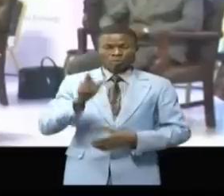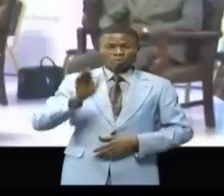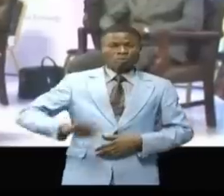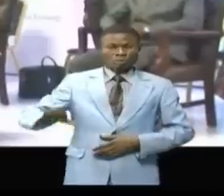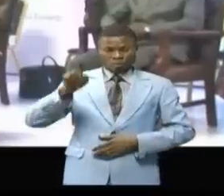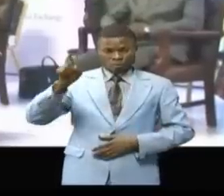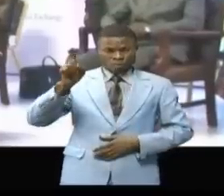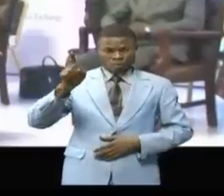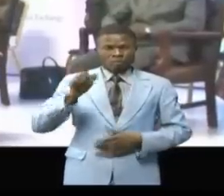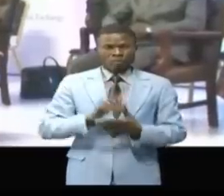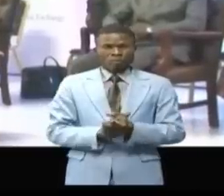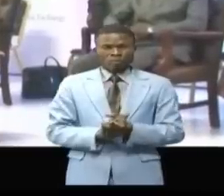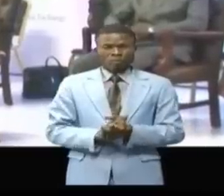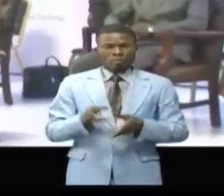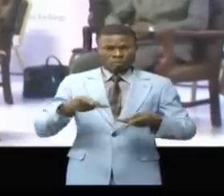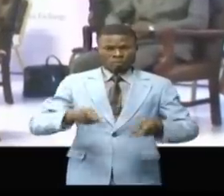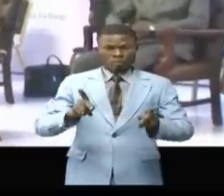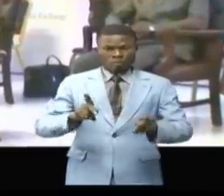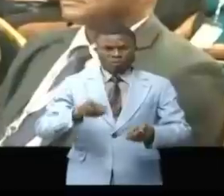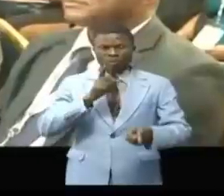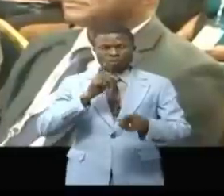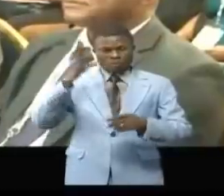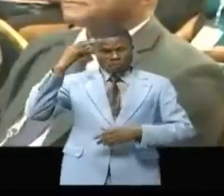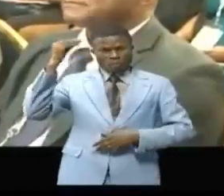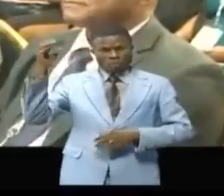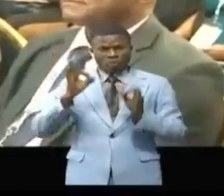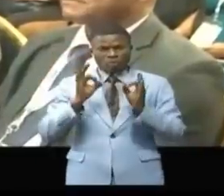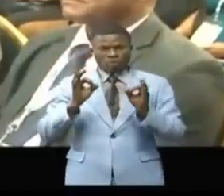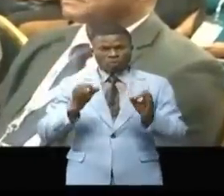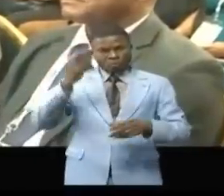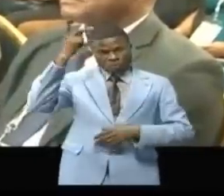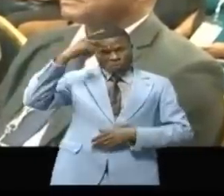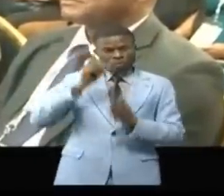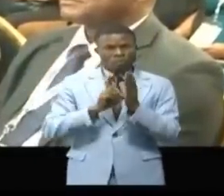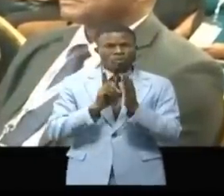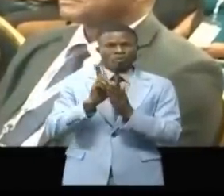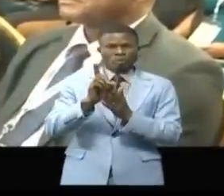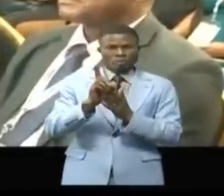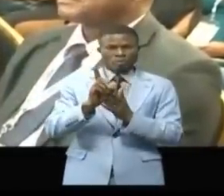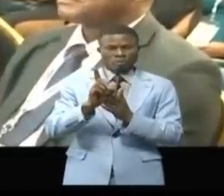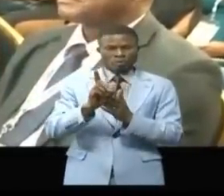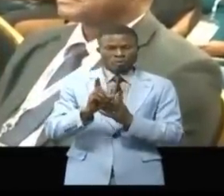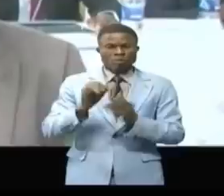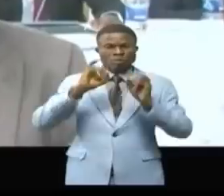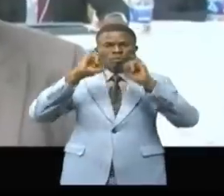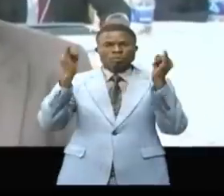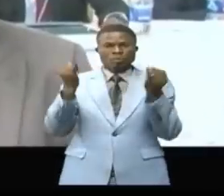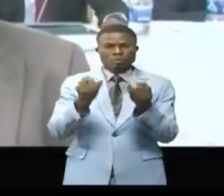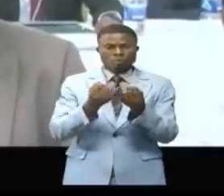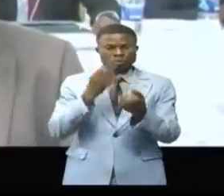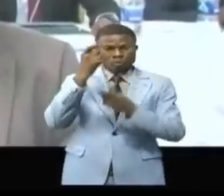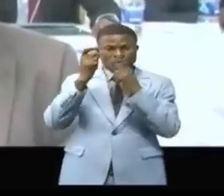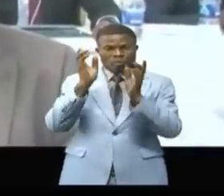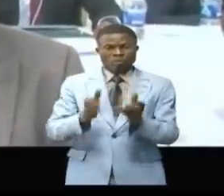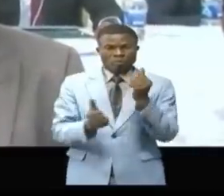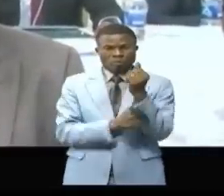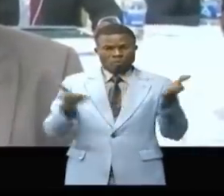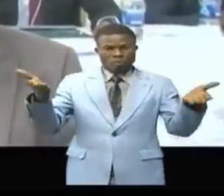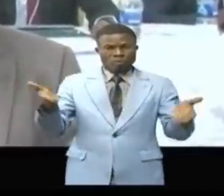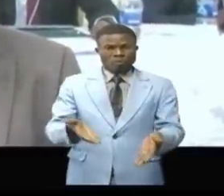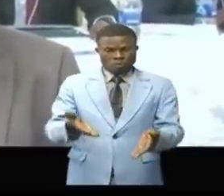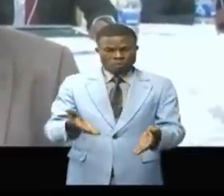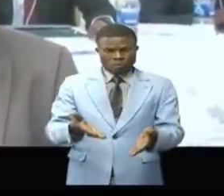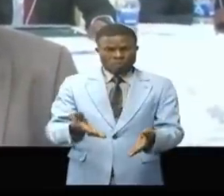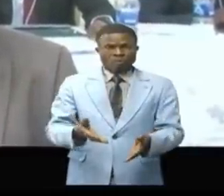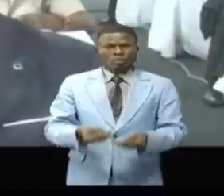l'Expo 2022 a permis l'échange d'expériences et la politique de développement de l'industrie du tourisme. Les participants ont également levé